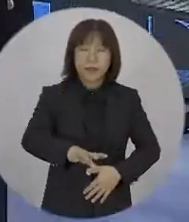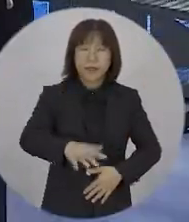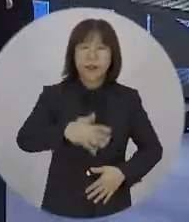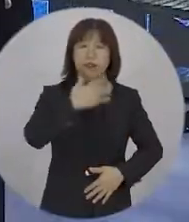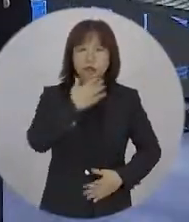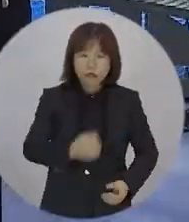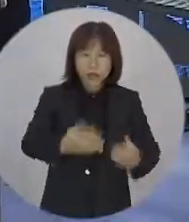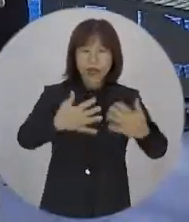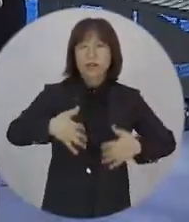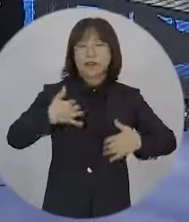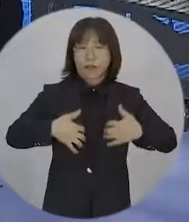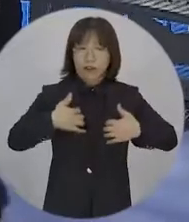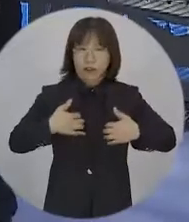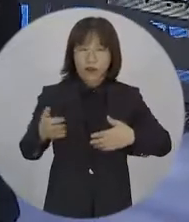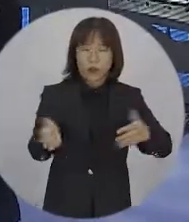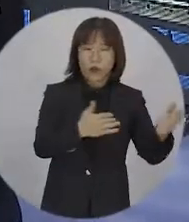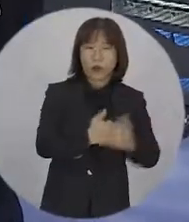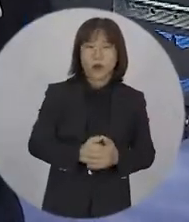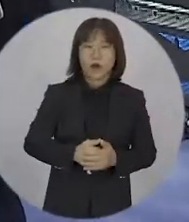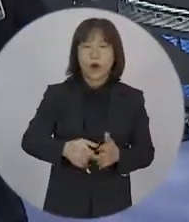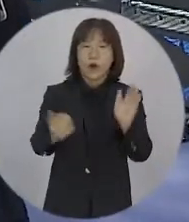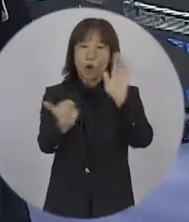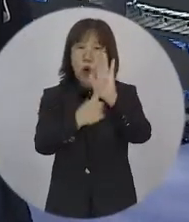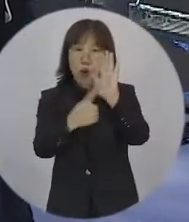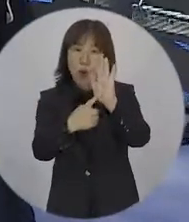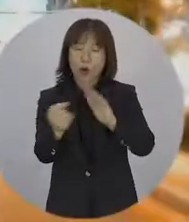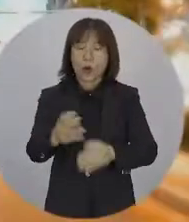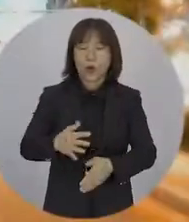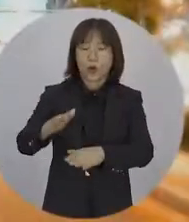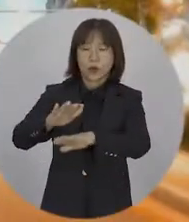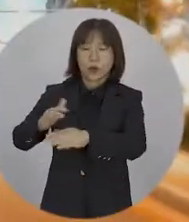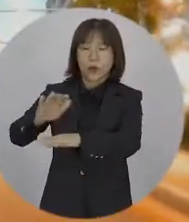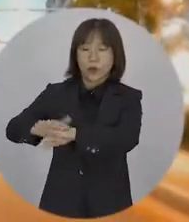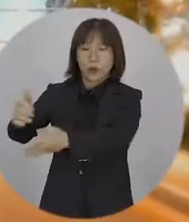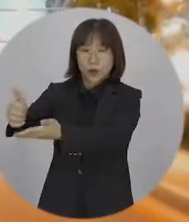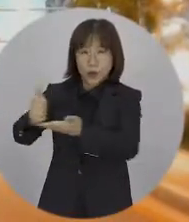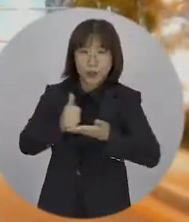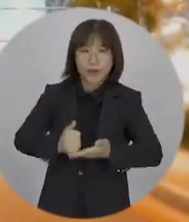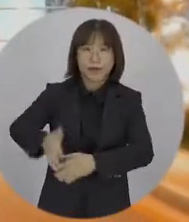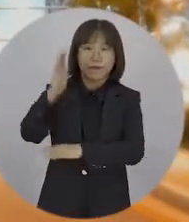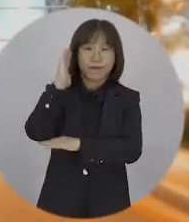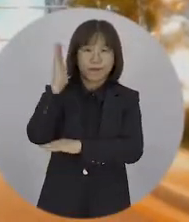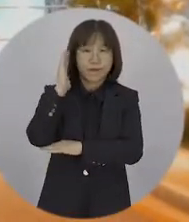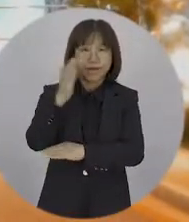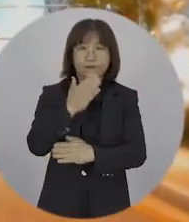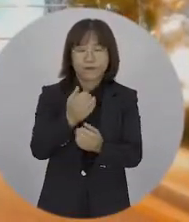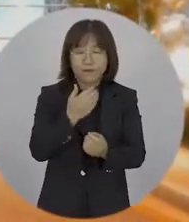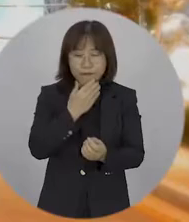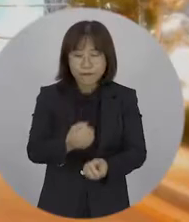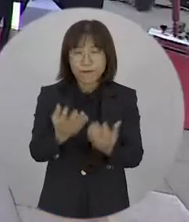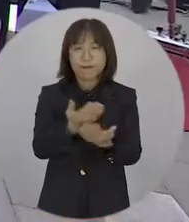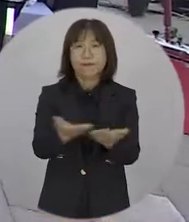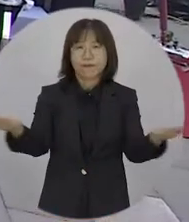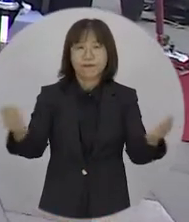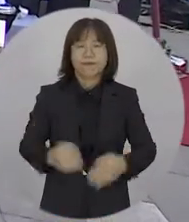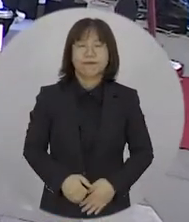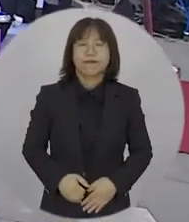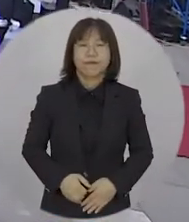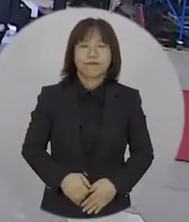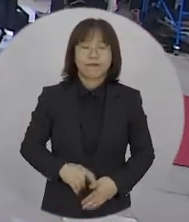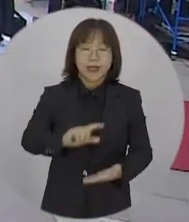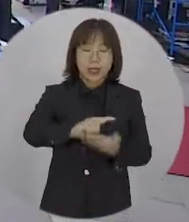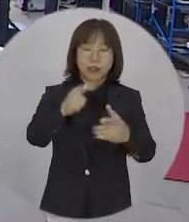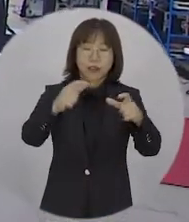시작으로 통합 신청사 홍보영상 상영 내빈 축사 등의 순으로 진행되었습니다 선포식 에는